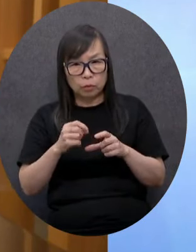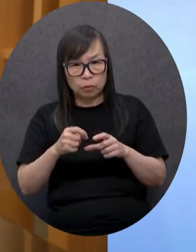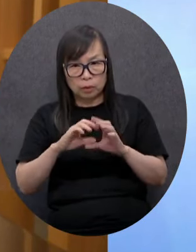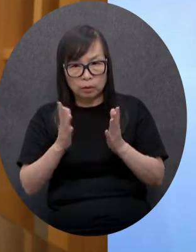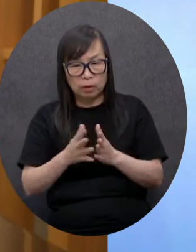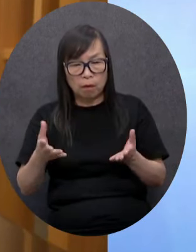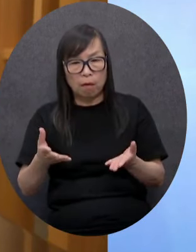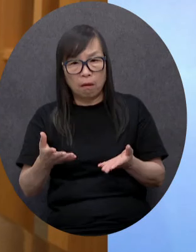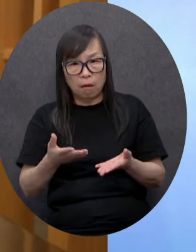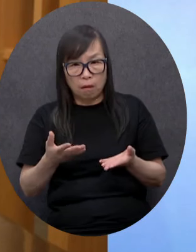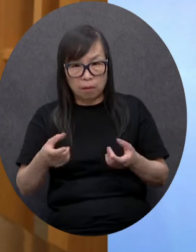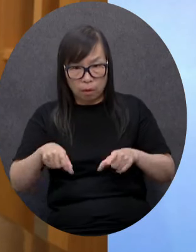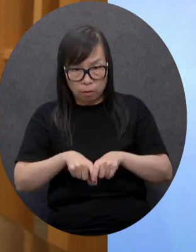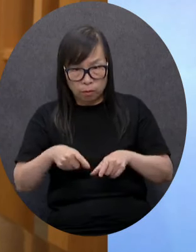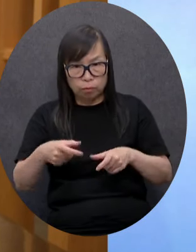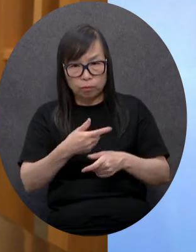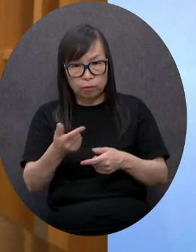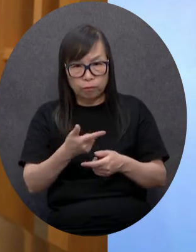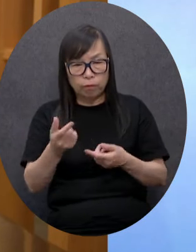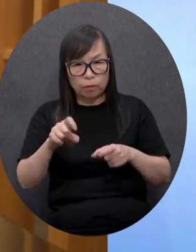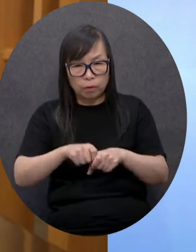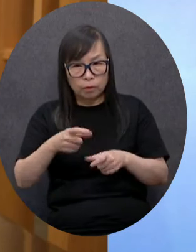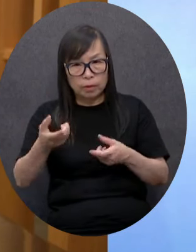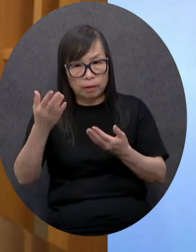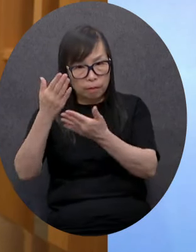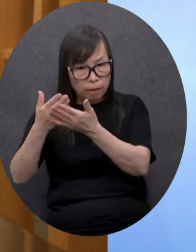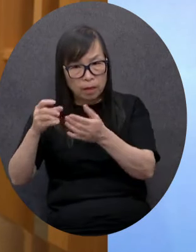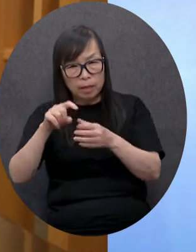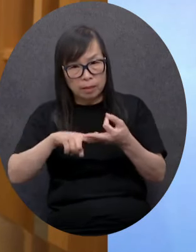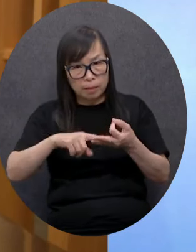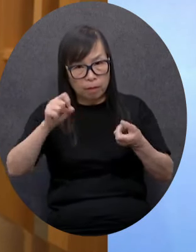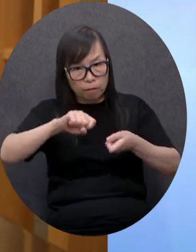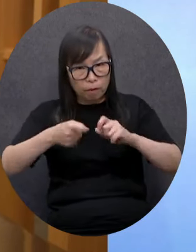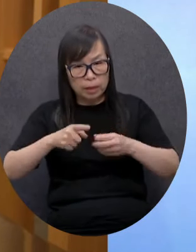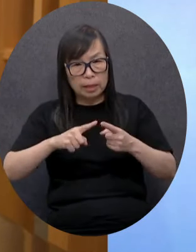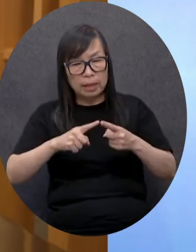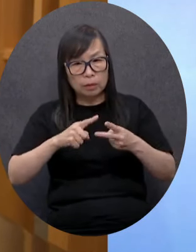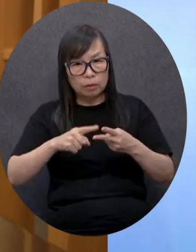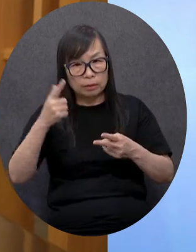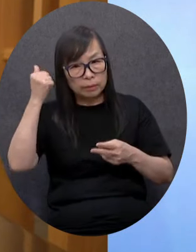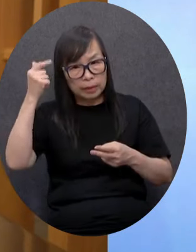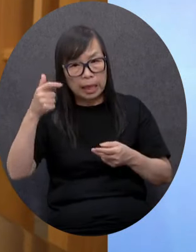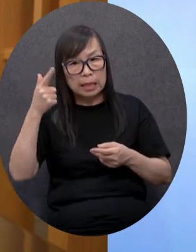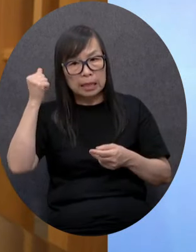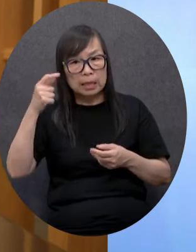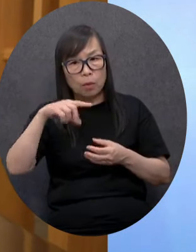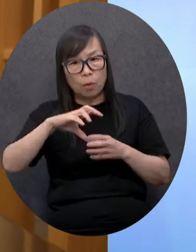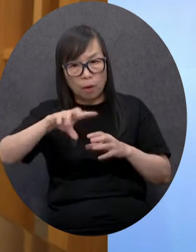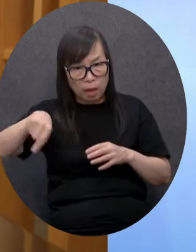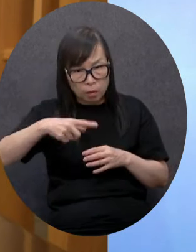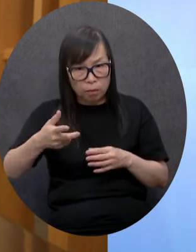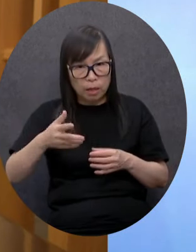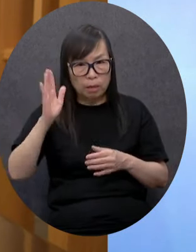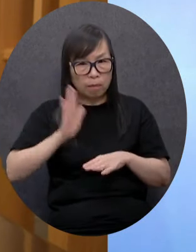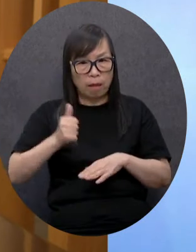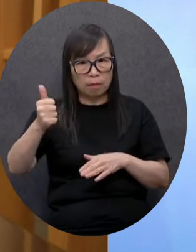投資經驗和廣闊網絡，以及思謀科技在人工智能和製造領域的卓越